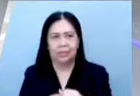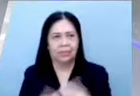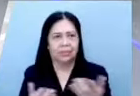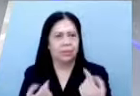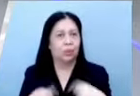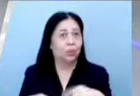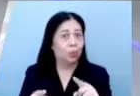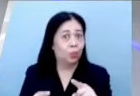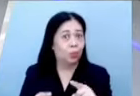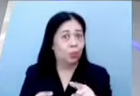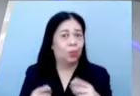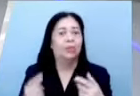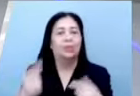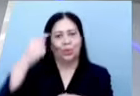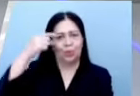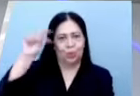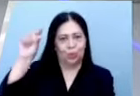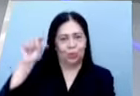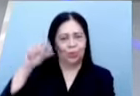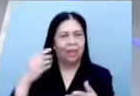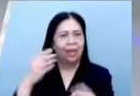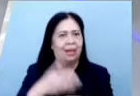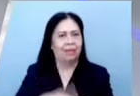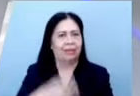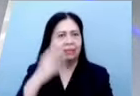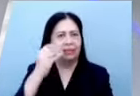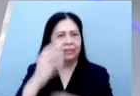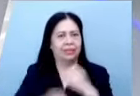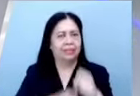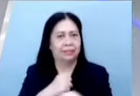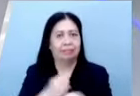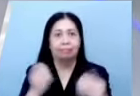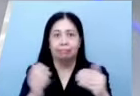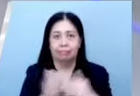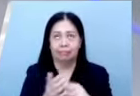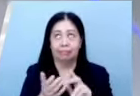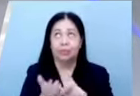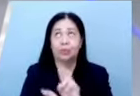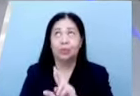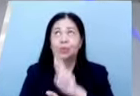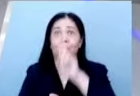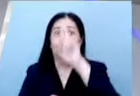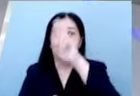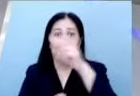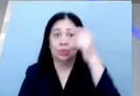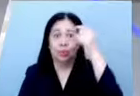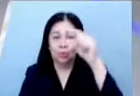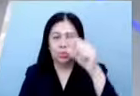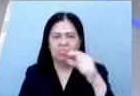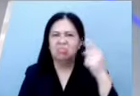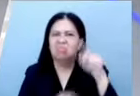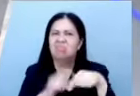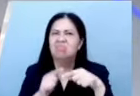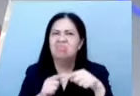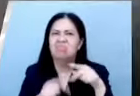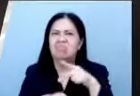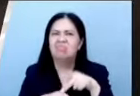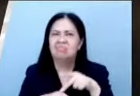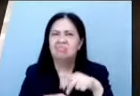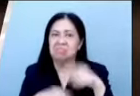the moon. Matapos kasi magit 50 years muling narating ng Amerika ang buwan. Ang Pilipinas kaya kailan?